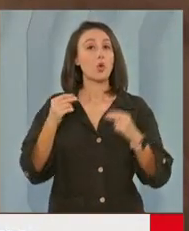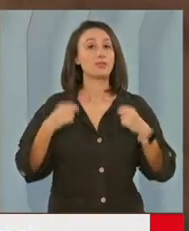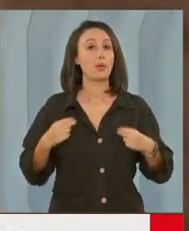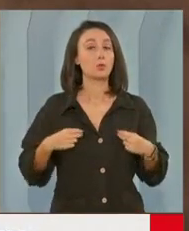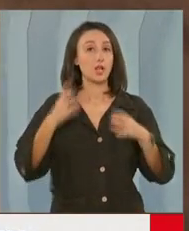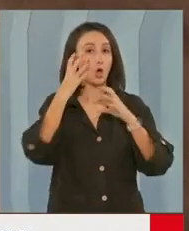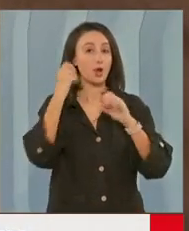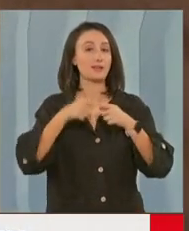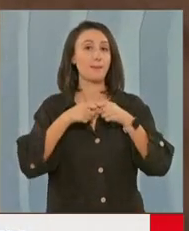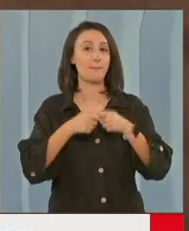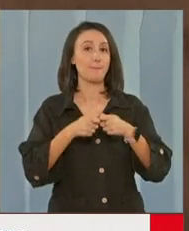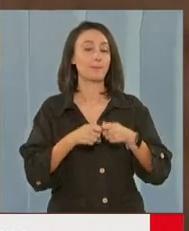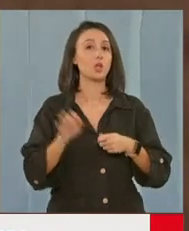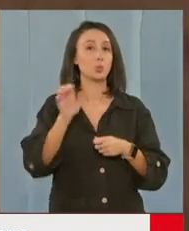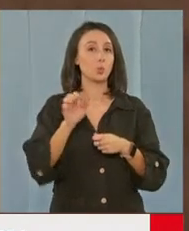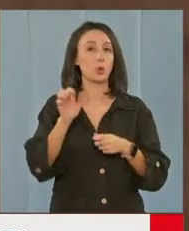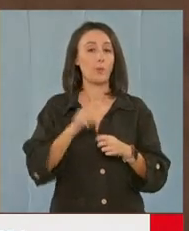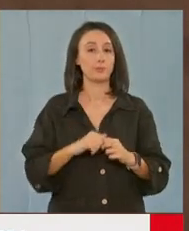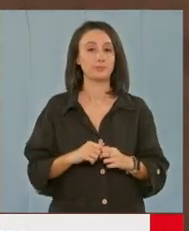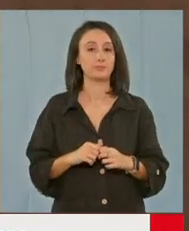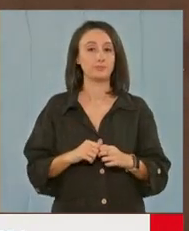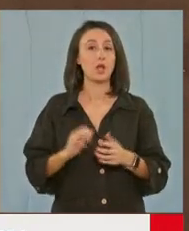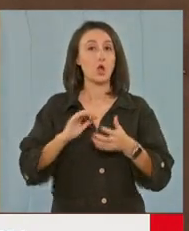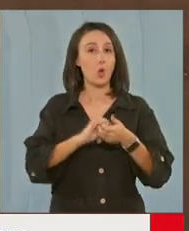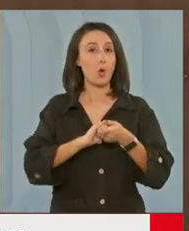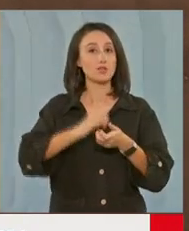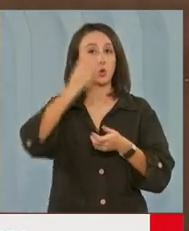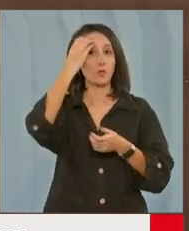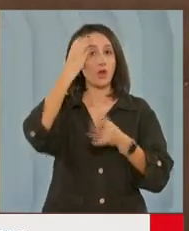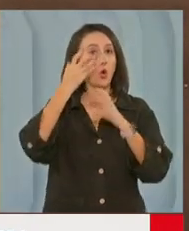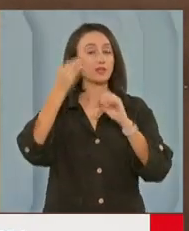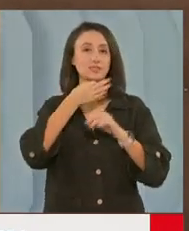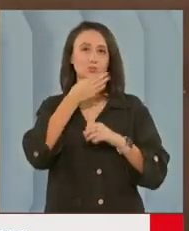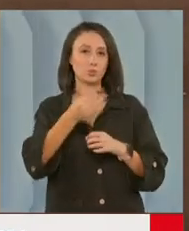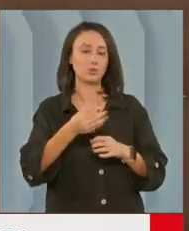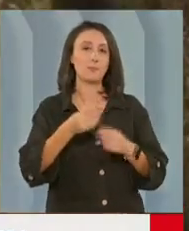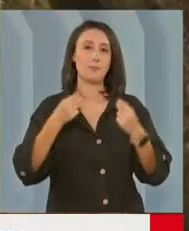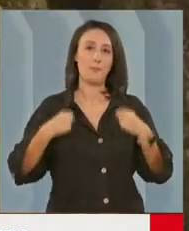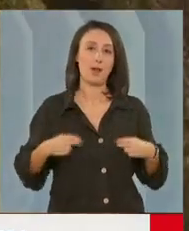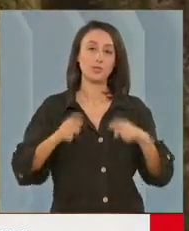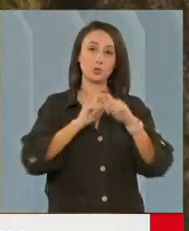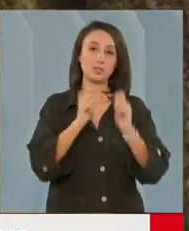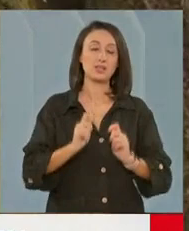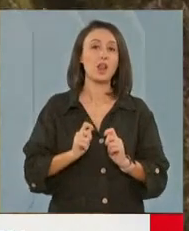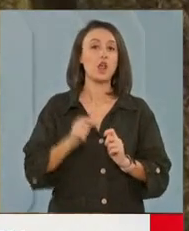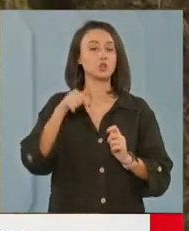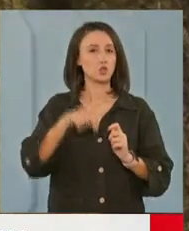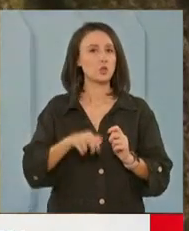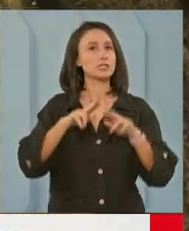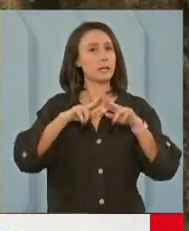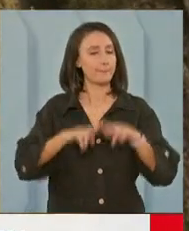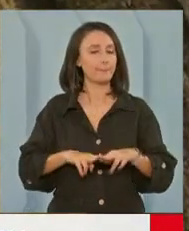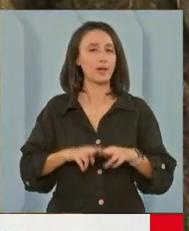a grupului Renew Europe, dar și a coaliției de guvernare din Olanda, a afirmat pentru Ager Press că Parlamentul Țărilor de Jos rămâne